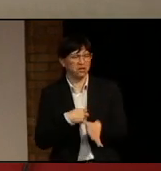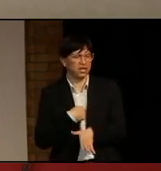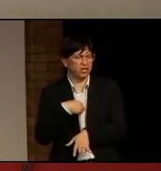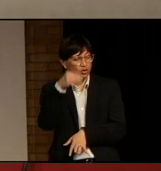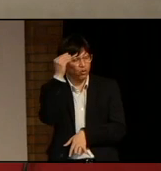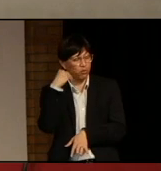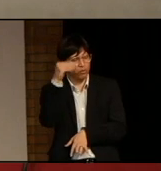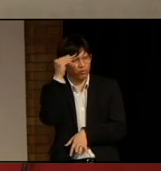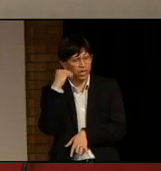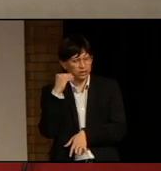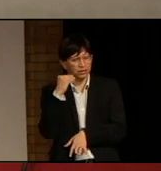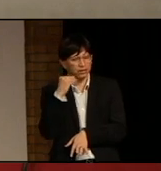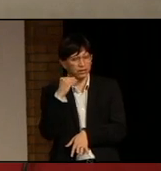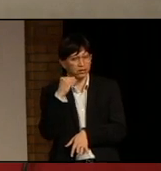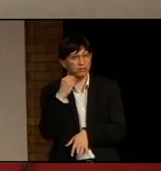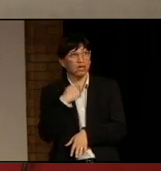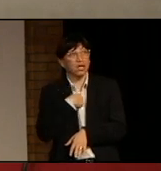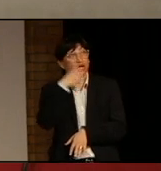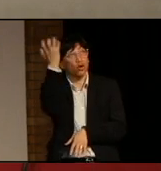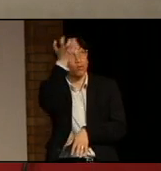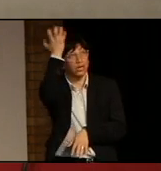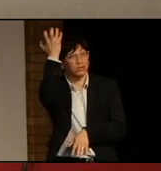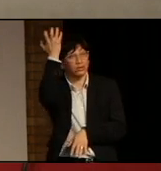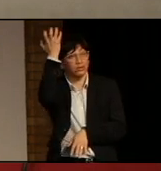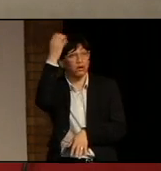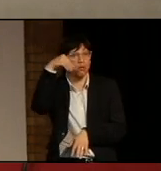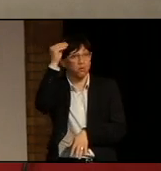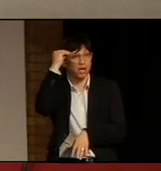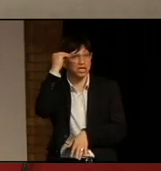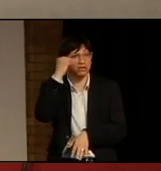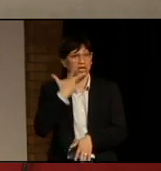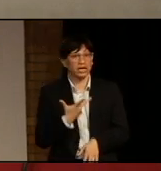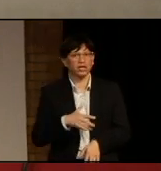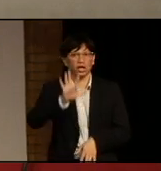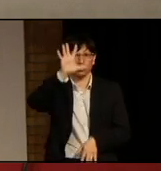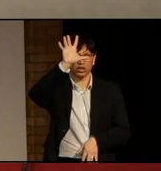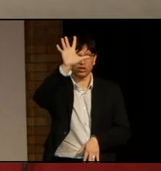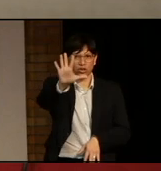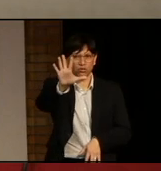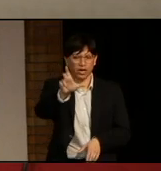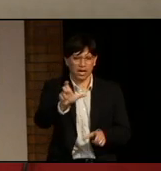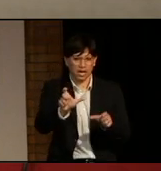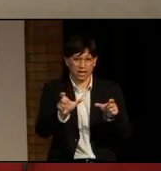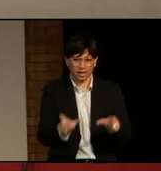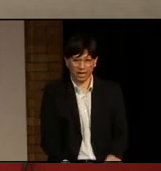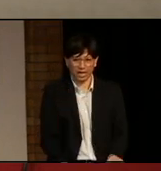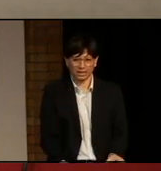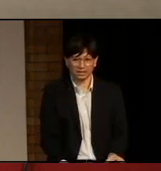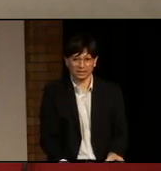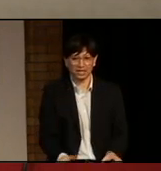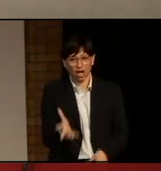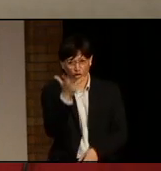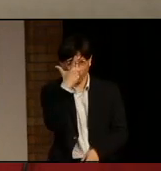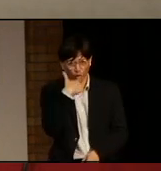noi possiamo assumere io immagino penso e credo che questi cinque ragazzi che hanno voluto Apprendere il